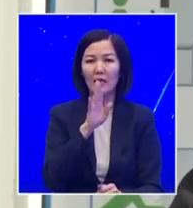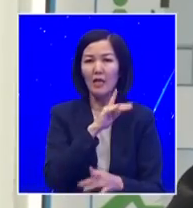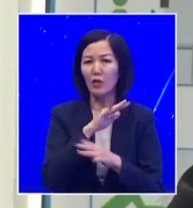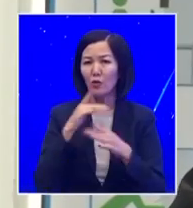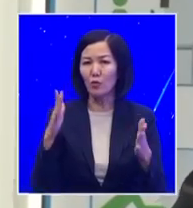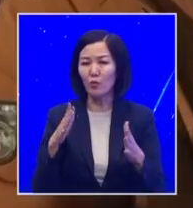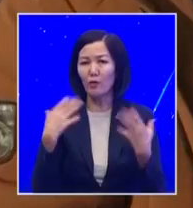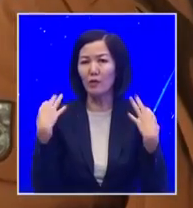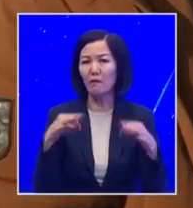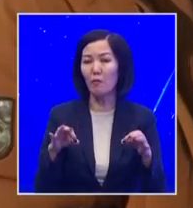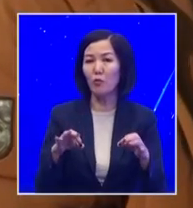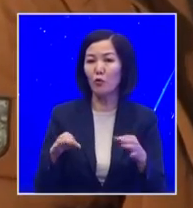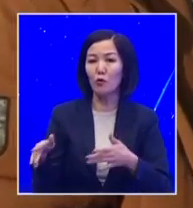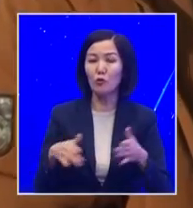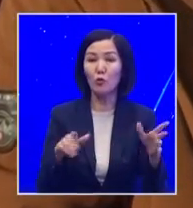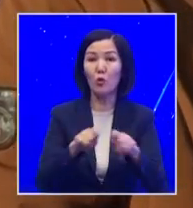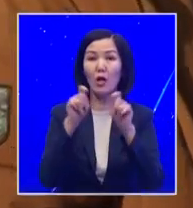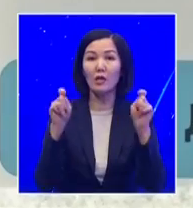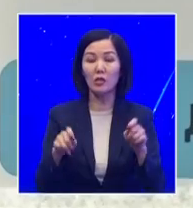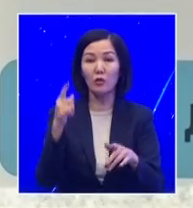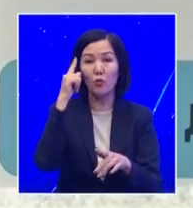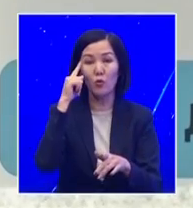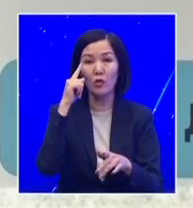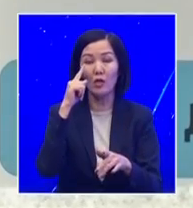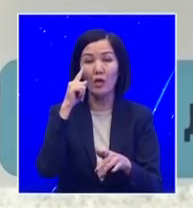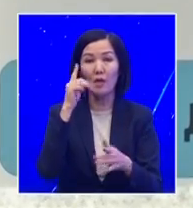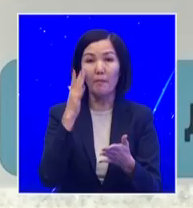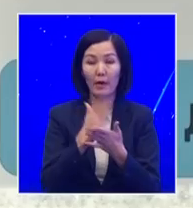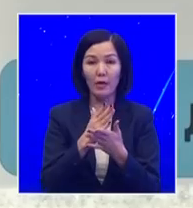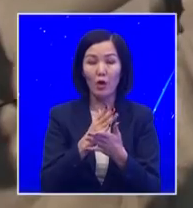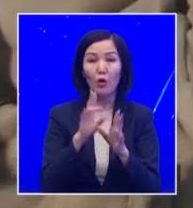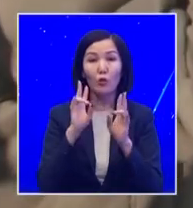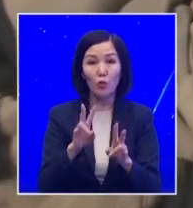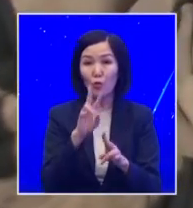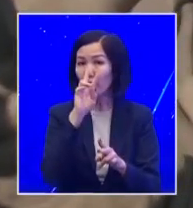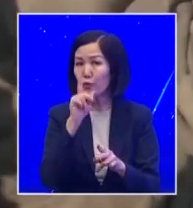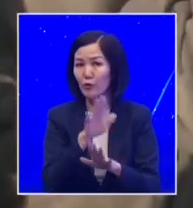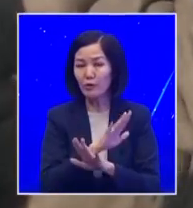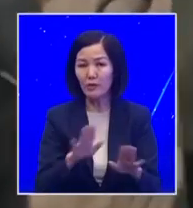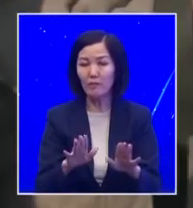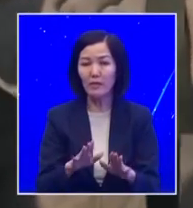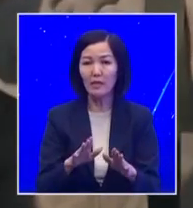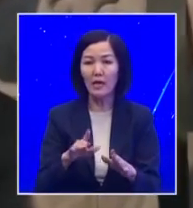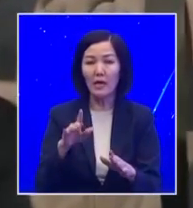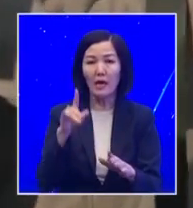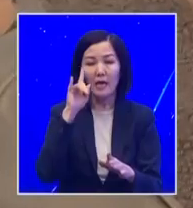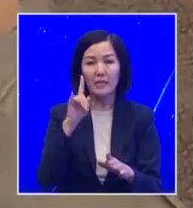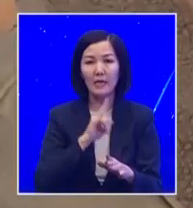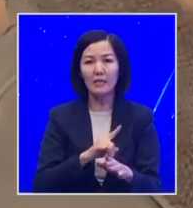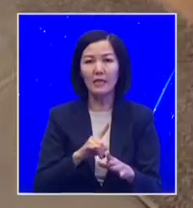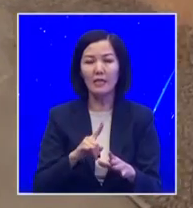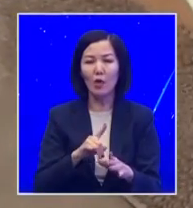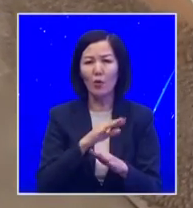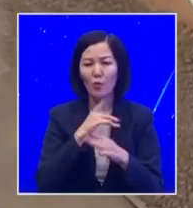даңғыл жол ашылды ма деген көңілде жетім күдік ұялайтыны рас. Алайда бейресми мәліметтер бойынша елімізде жылына неше